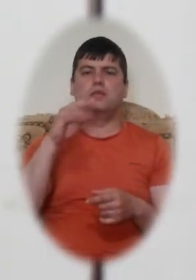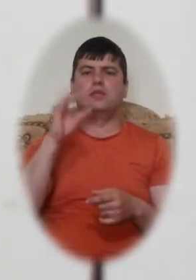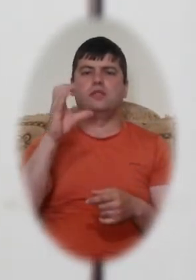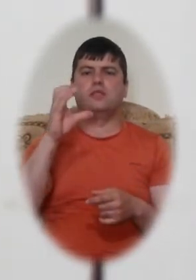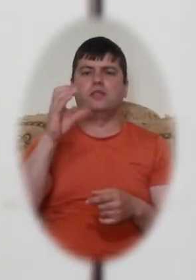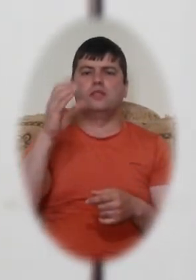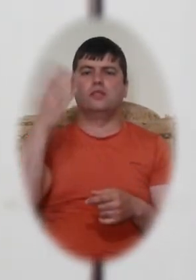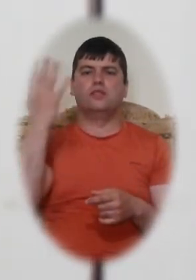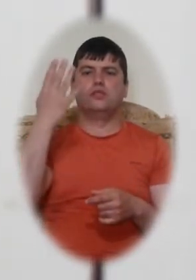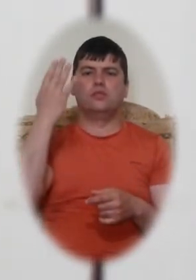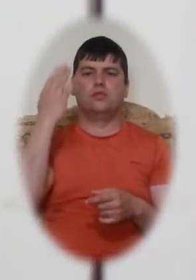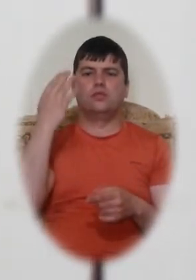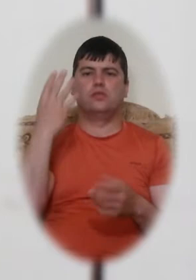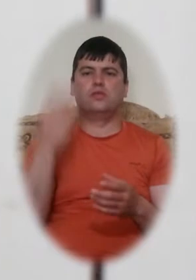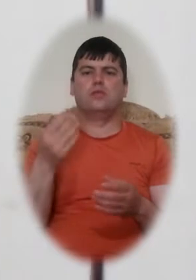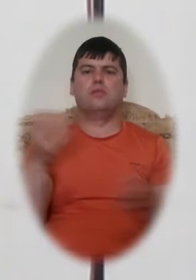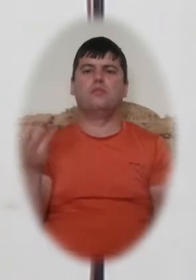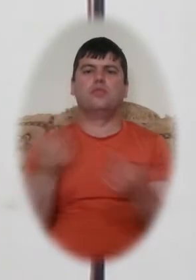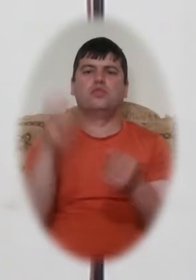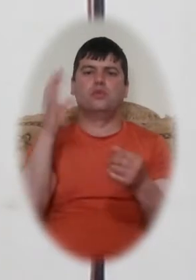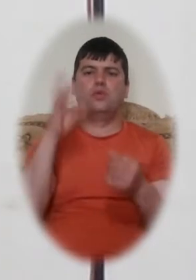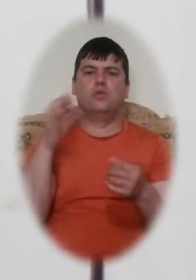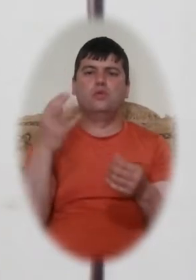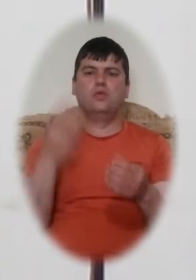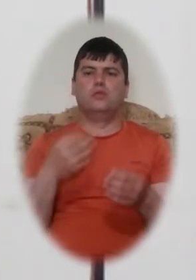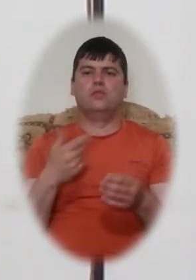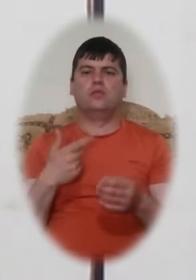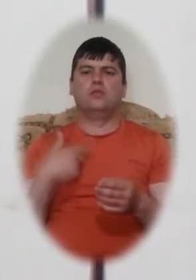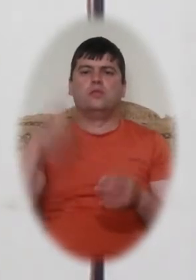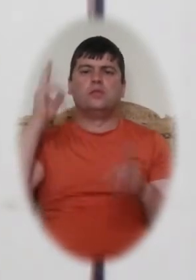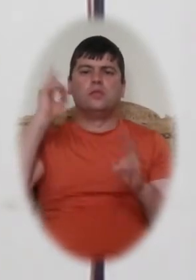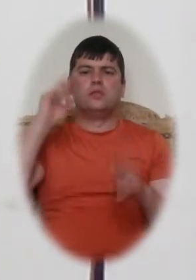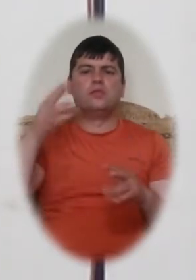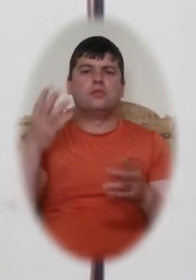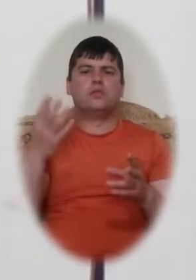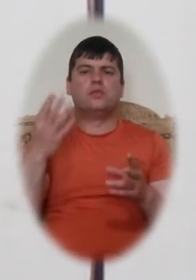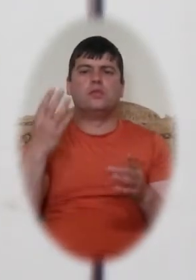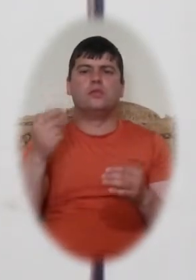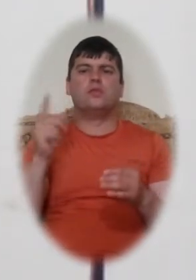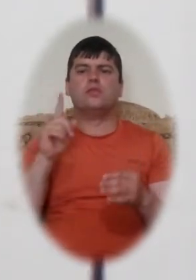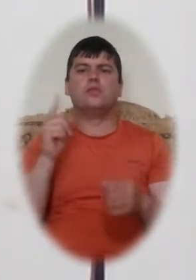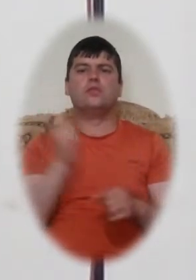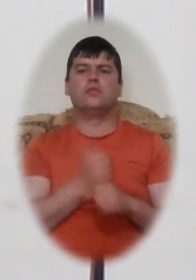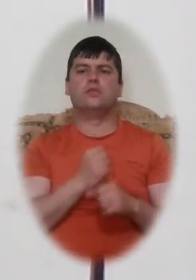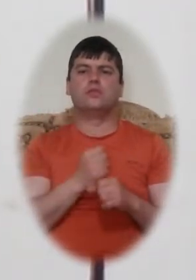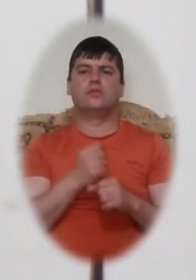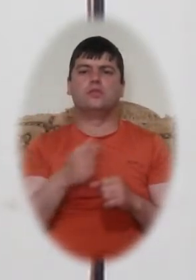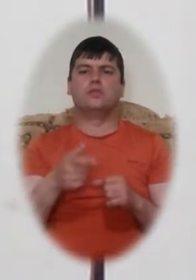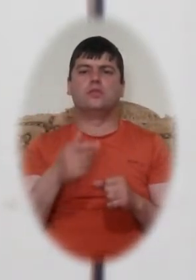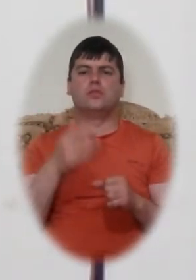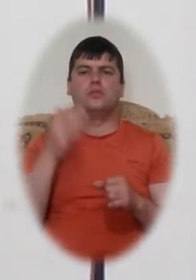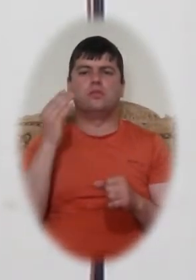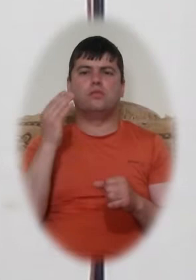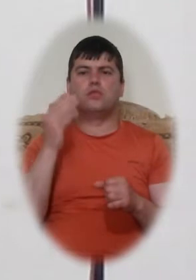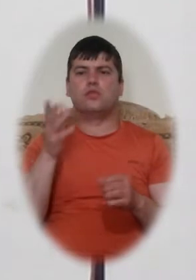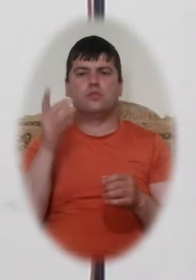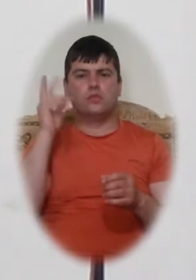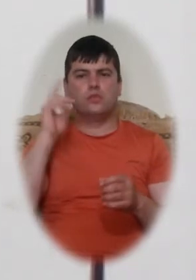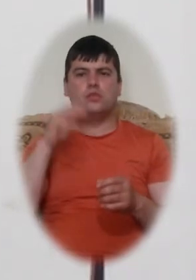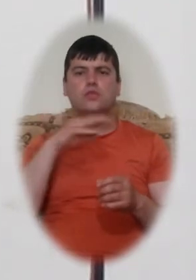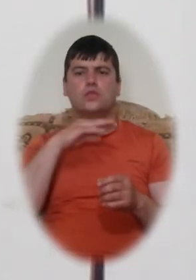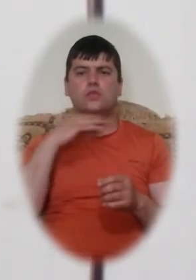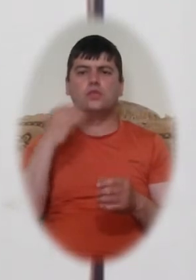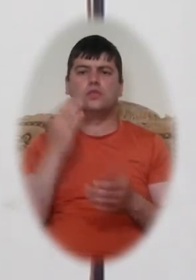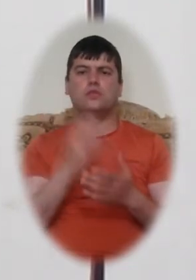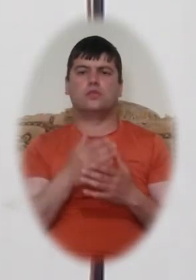որ դա պրկության որվա համար է բարեկաններ, մեք չգիտեք թե այ որ ինչ դեր կխաղանի այս մկպտությունը, մի գուծ է շ